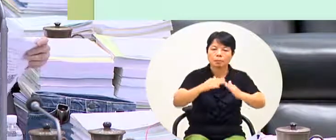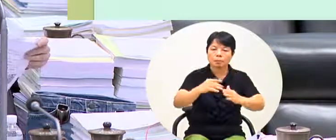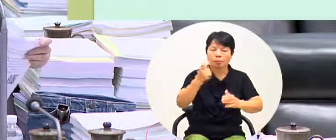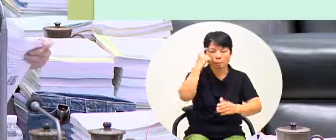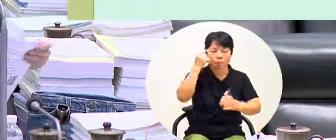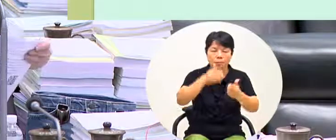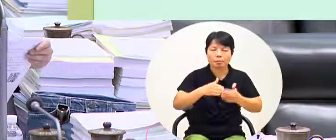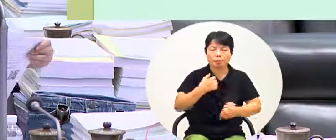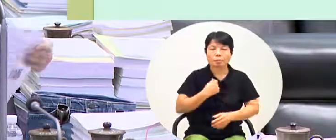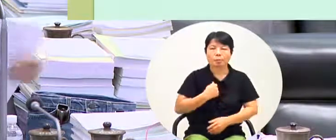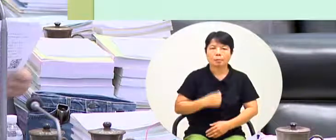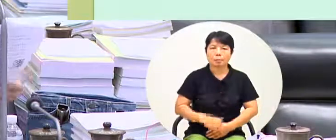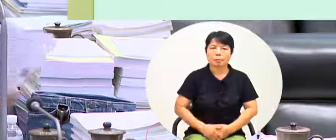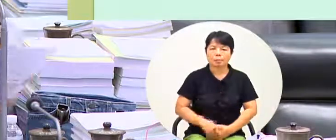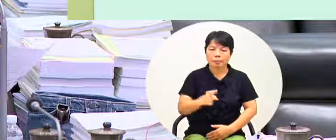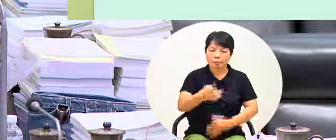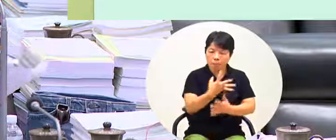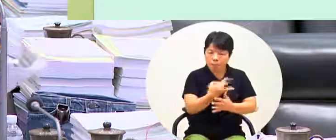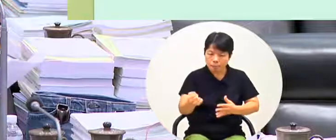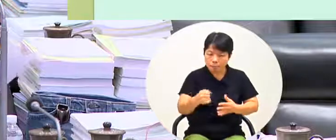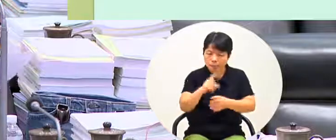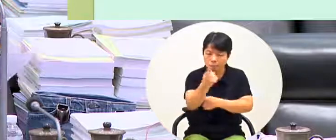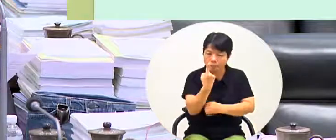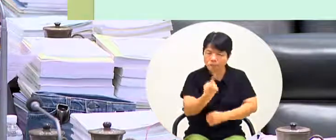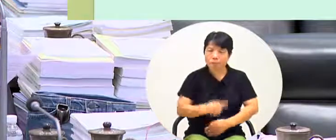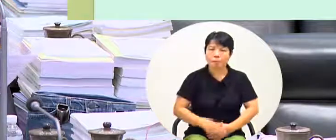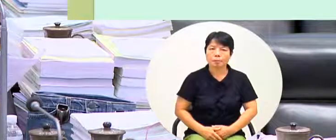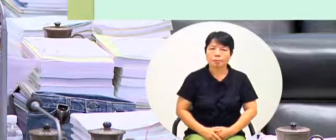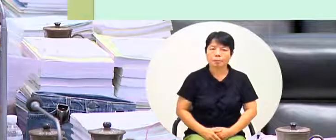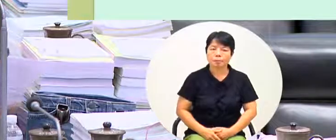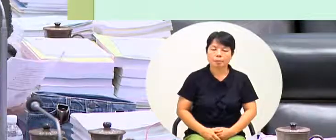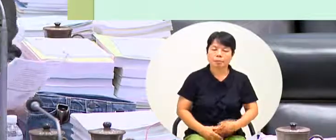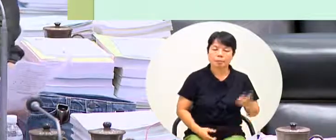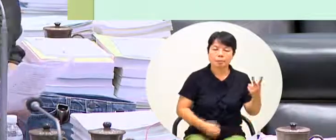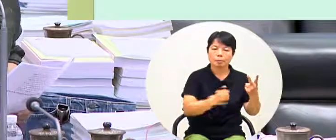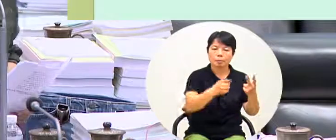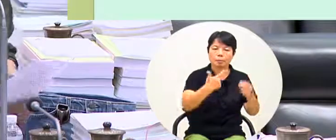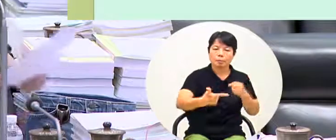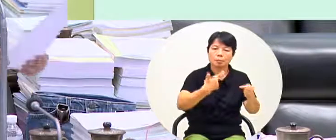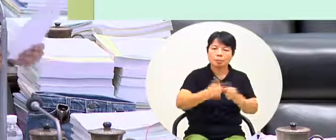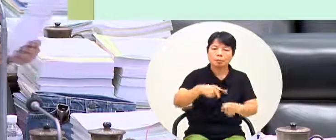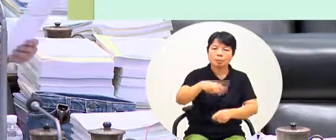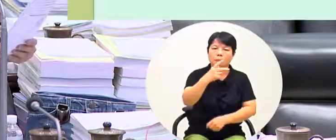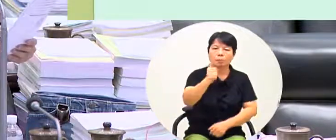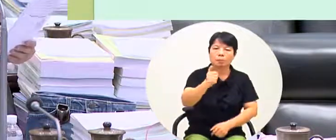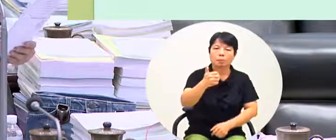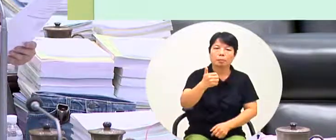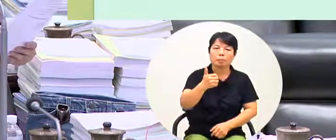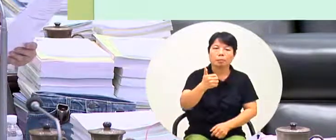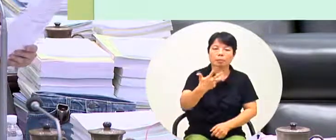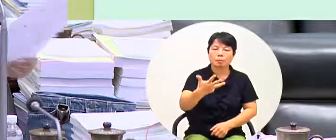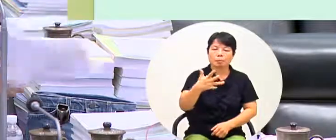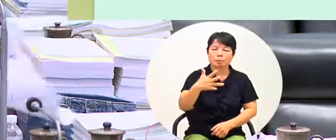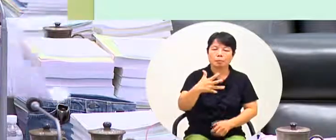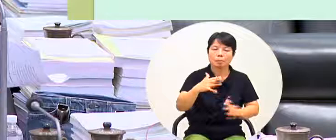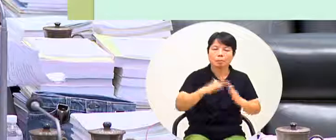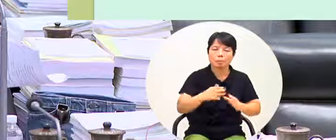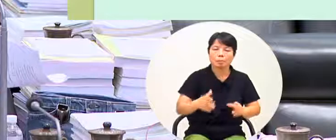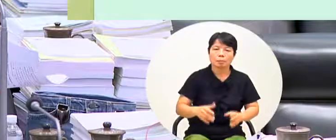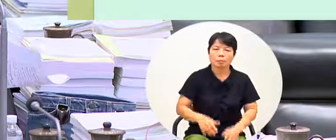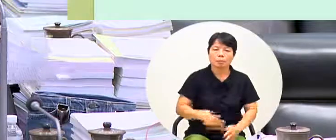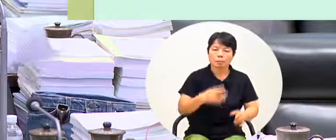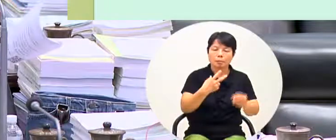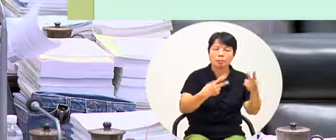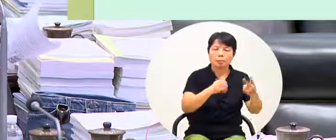据从何而来？那么2016258户，2017313户，所以只增加了